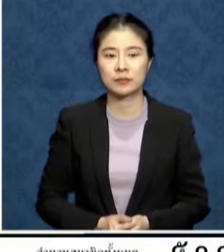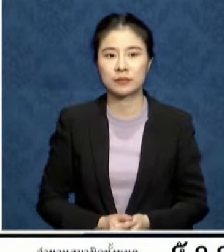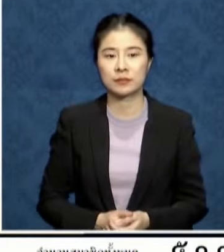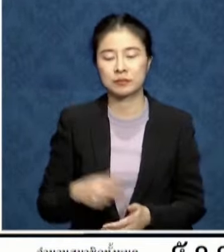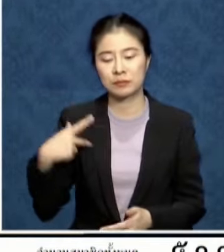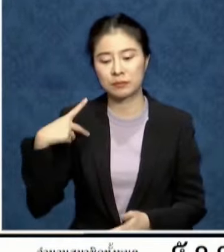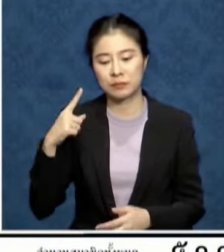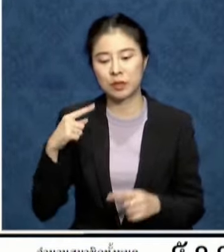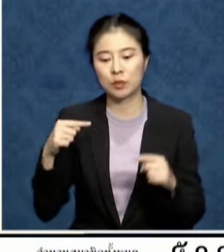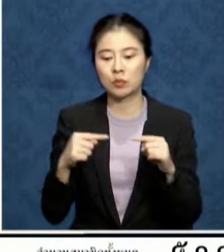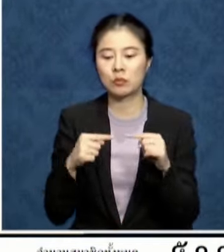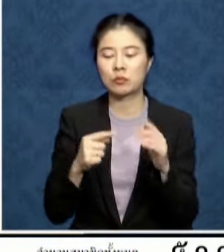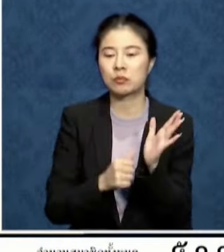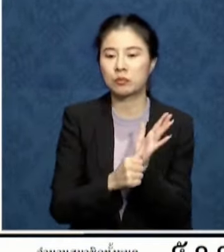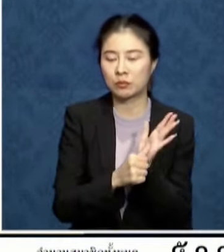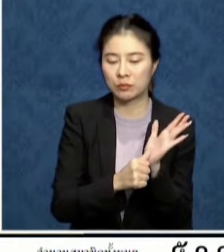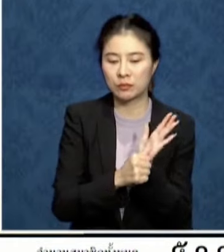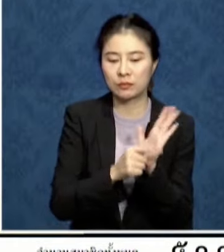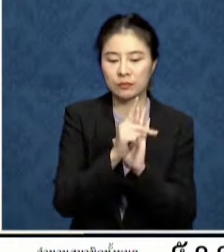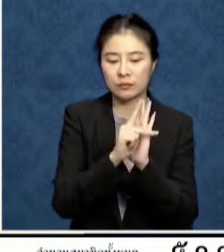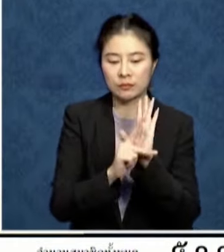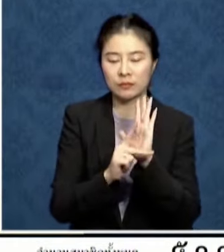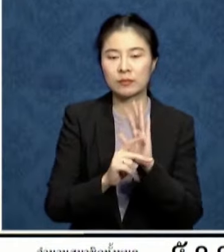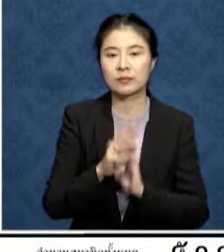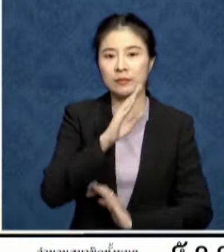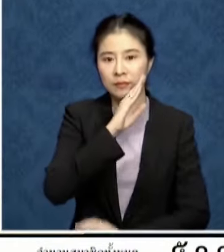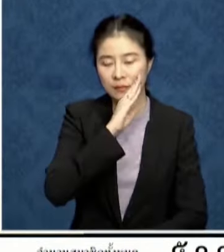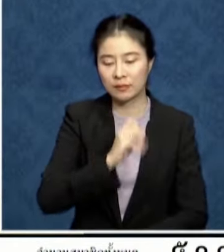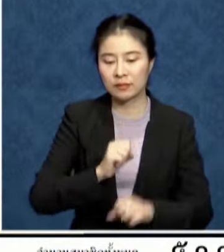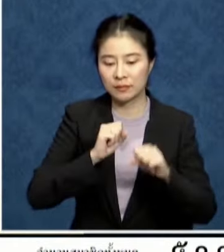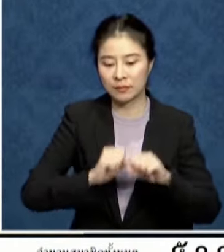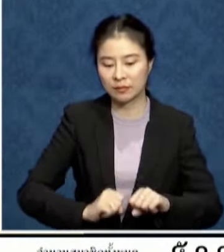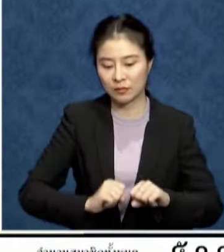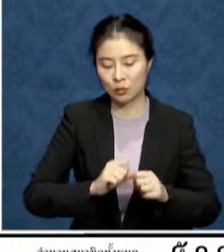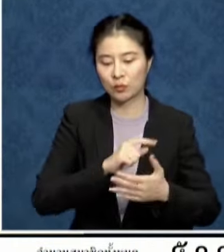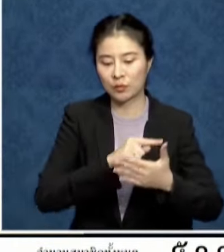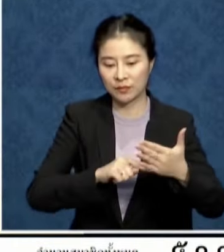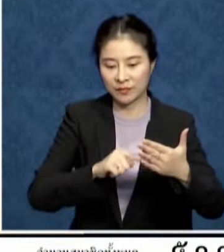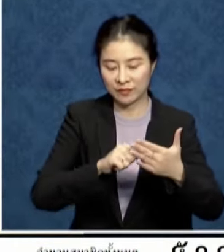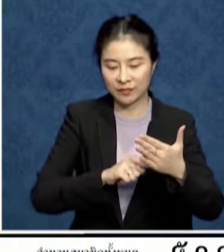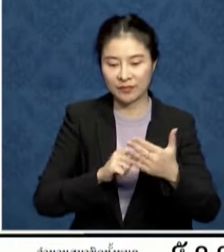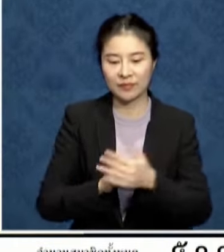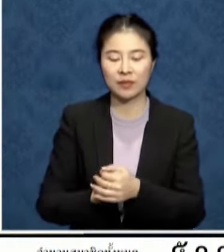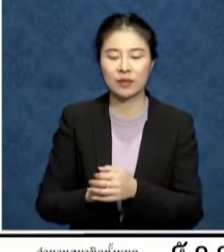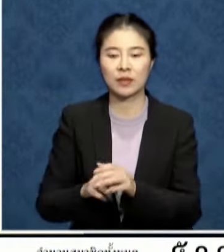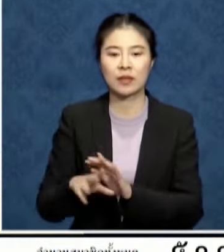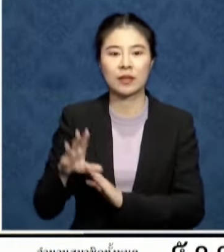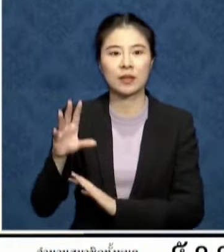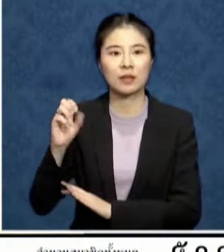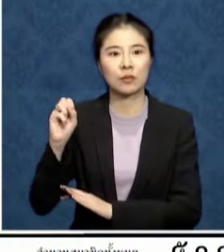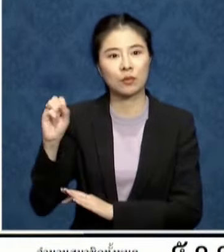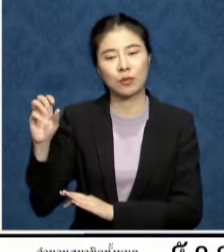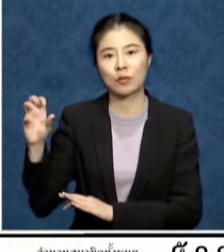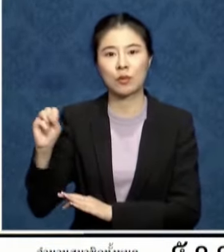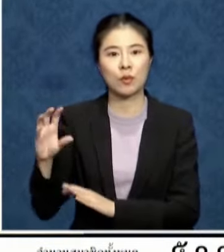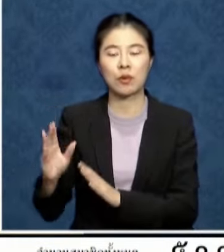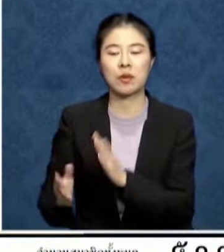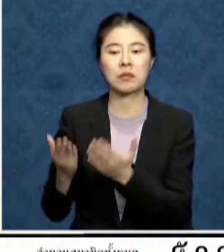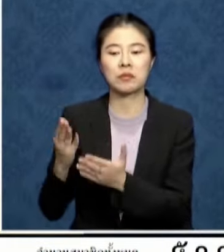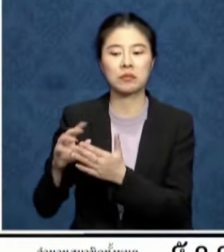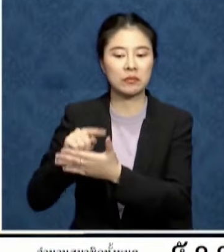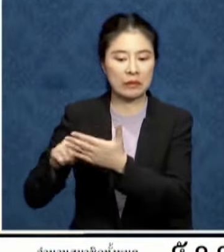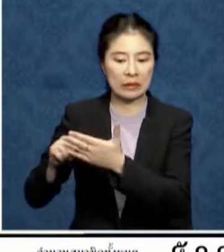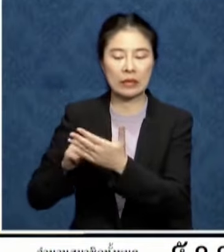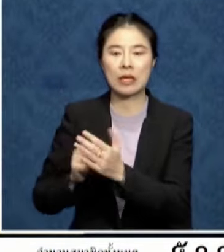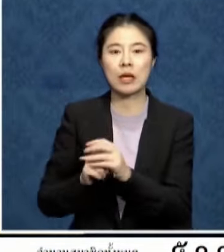ชนจะได้จากการแก้ไขตรงนี้นะครับหากประชามติถูกจัดในวันเดียวกับวันเลือกตั้งจะไม่เพียงแต่อำนวยความสะดวกให้กับประชาชนประหยัดเวลาให้กับประชาช